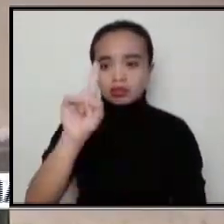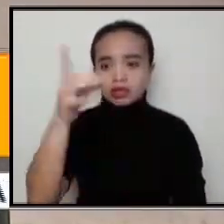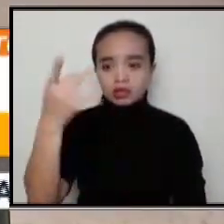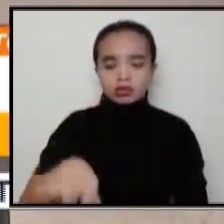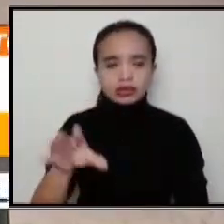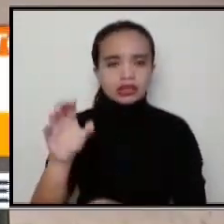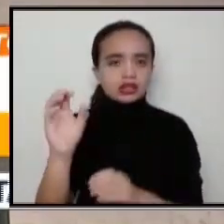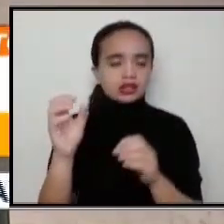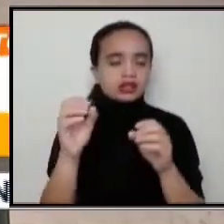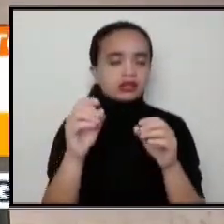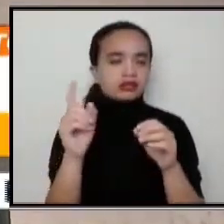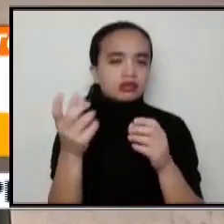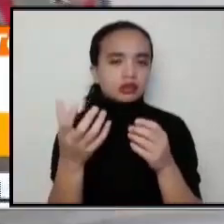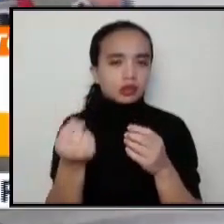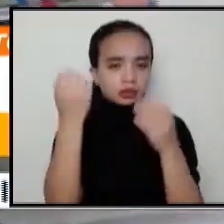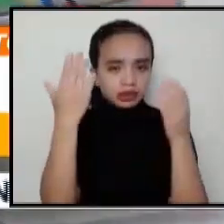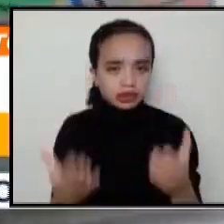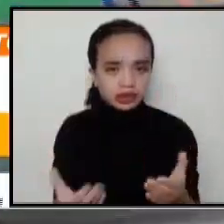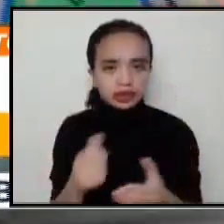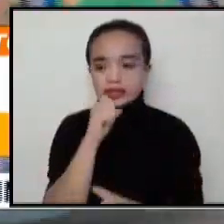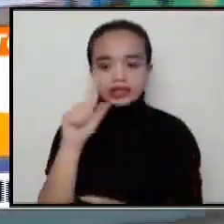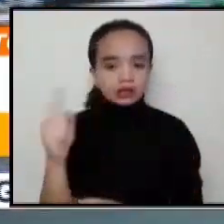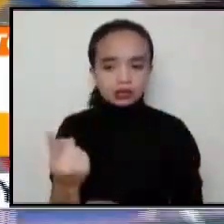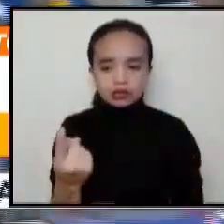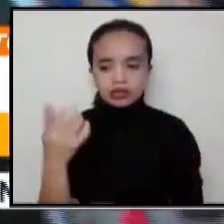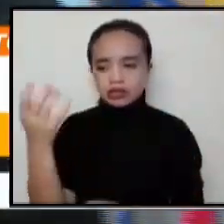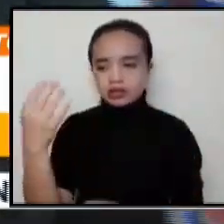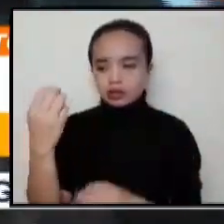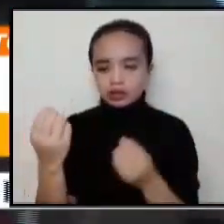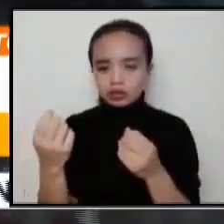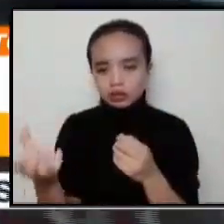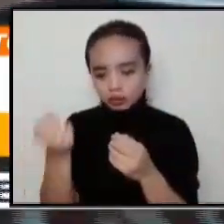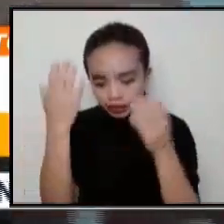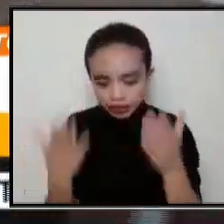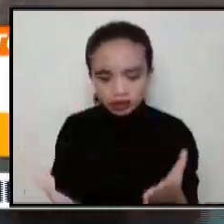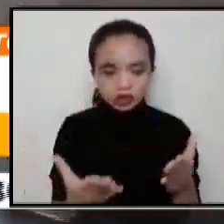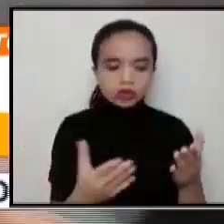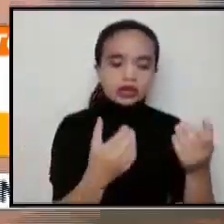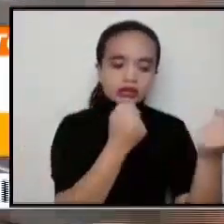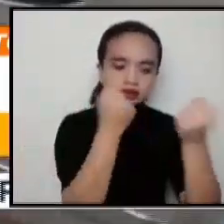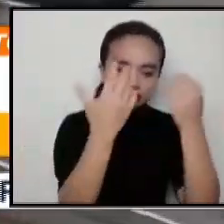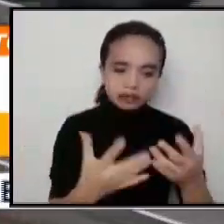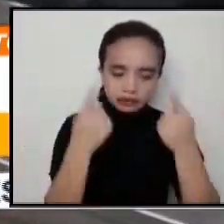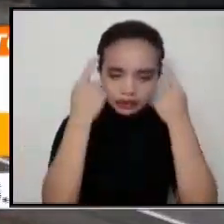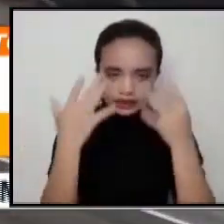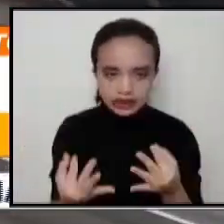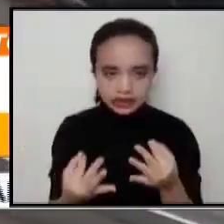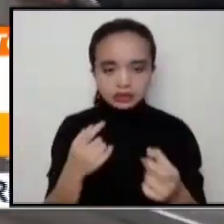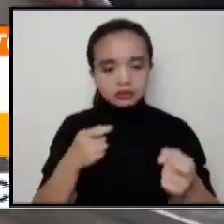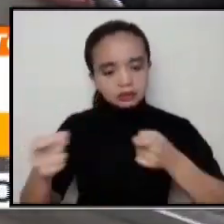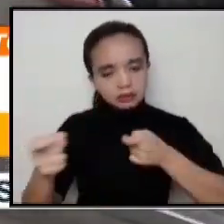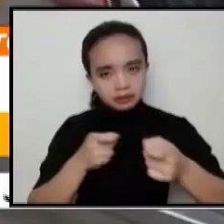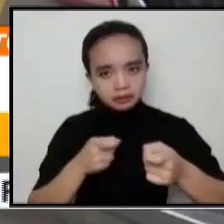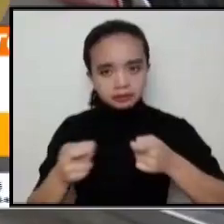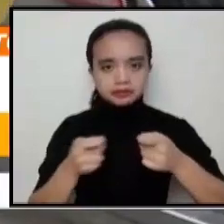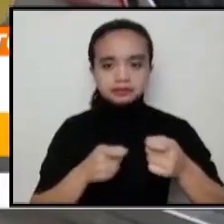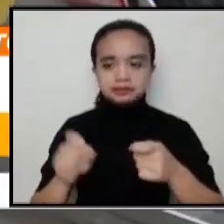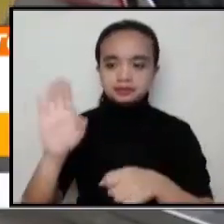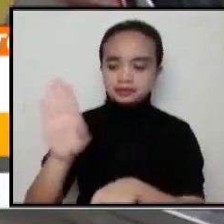lamang ang operator at ang driver ang magdidesisyon, magpapatakbo ng kanilang negosyo.